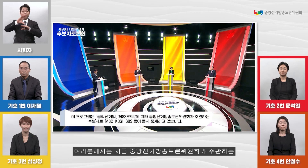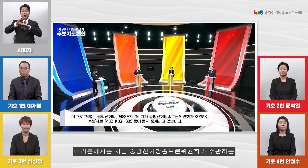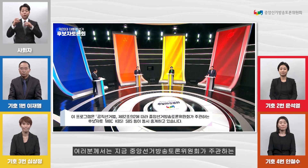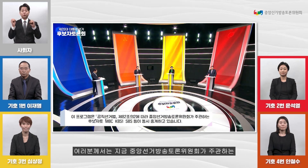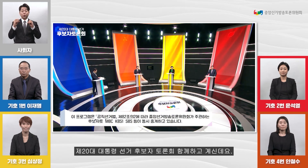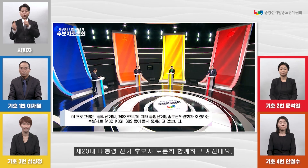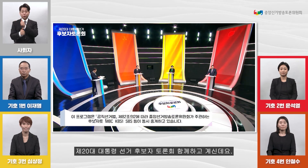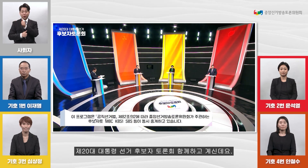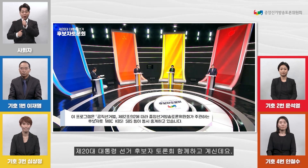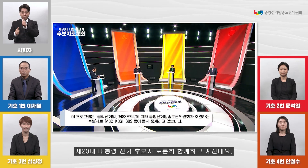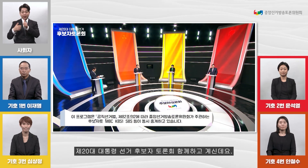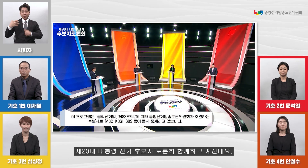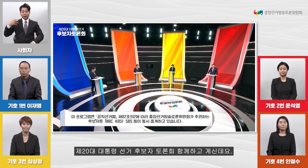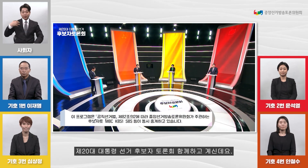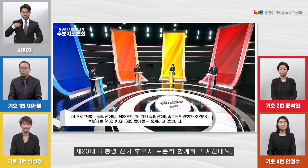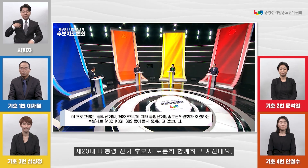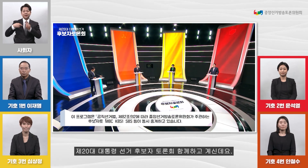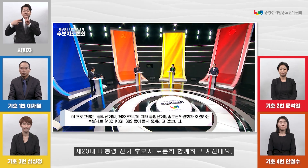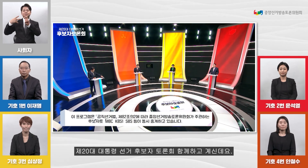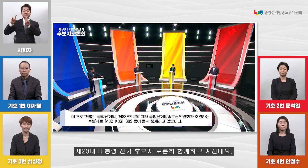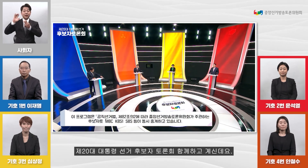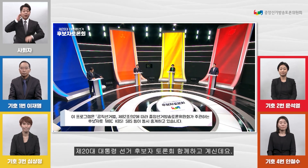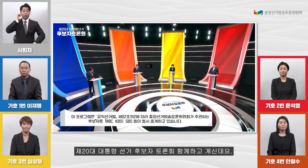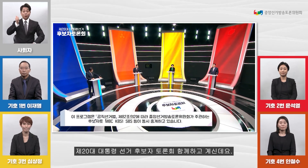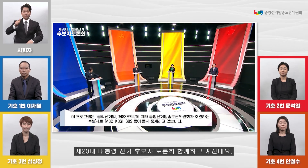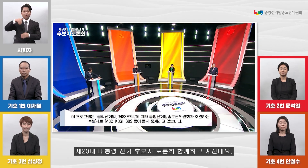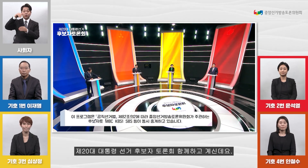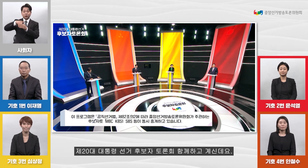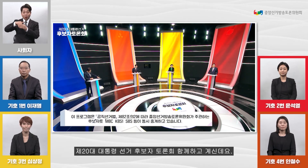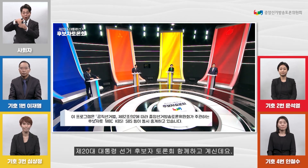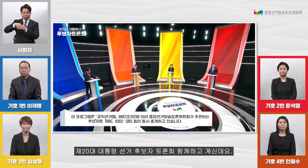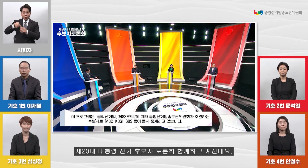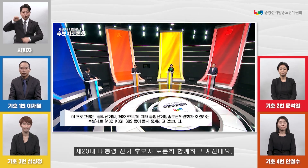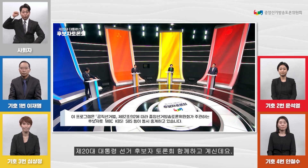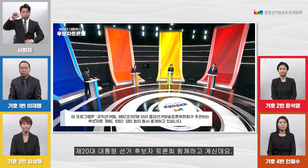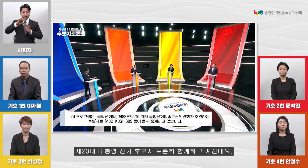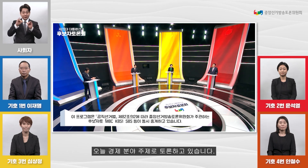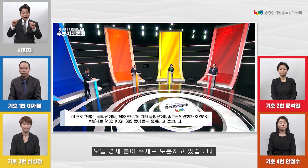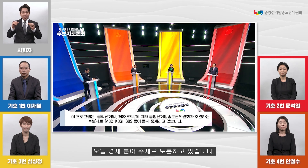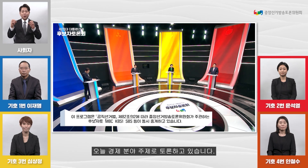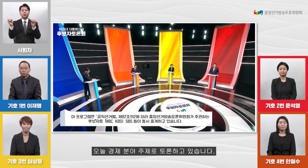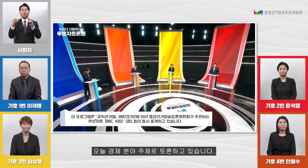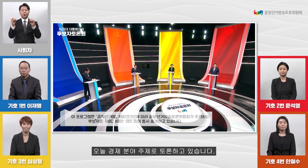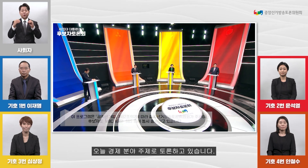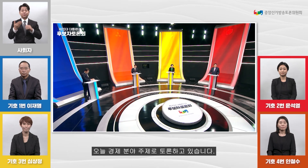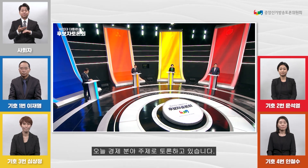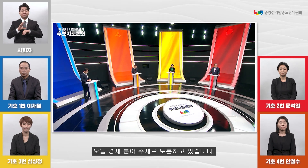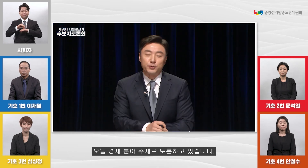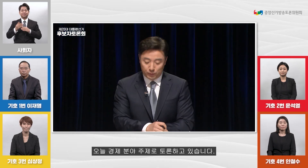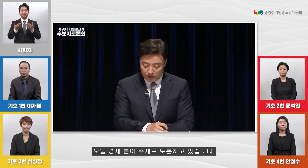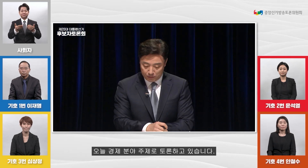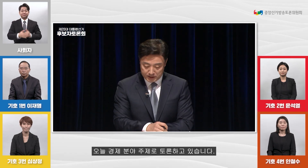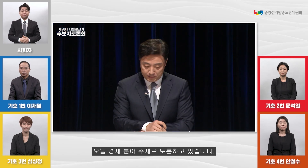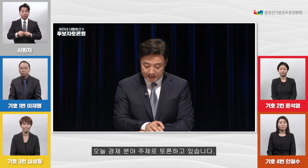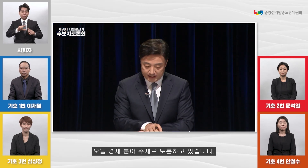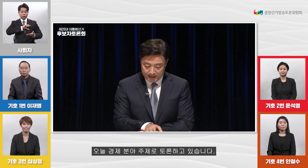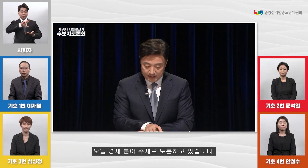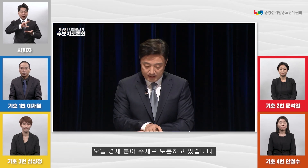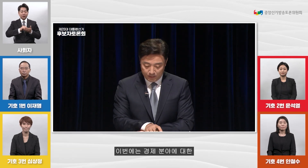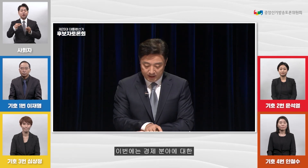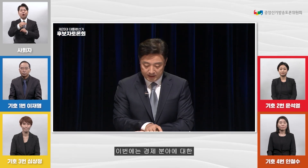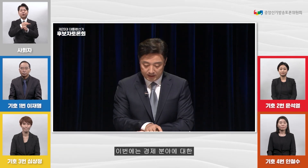중앙선거방송토론위원회가 주관하는 제20대 대통령 선거 후보자 토론에 함께하고 계신데요. 오늘 경제 분야 주제로 토론하고